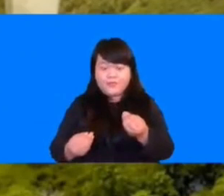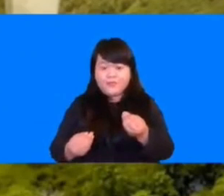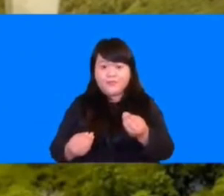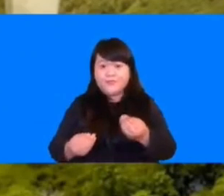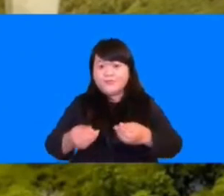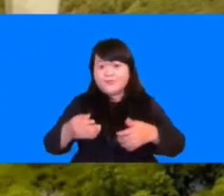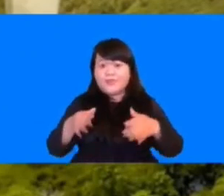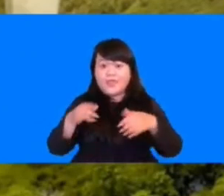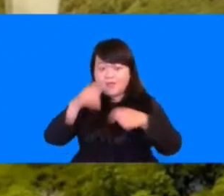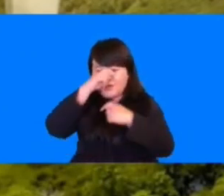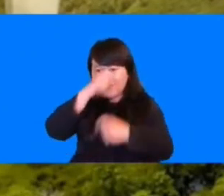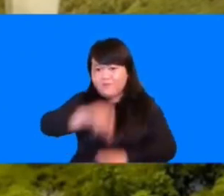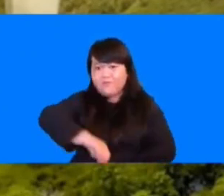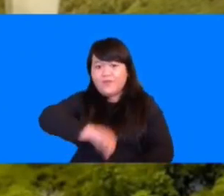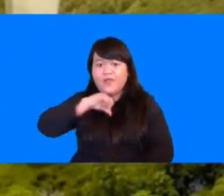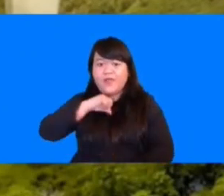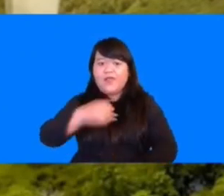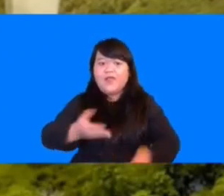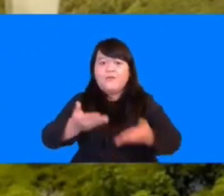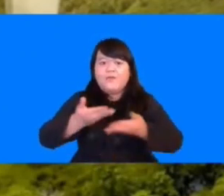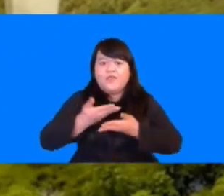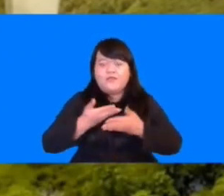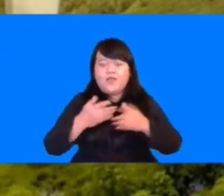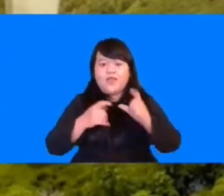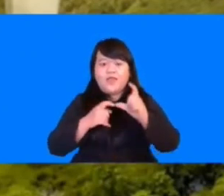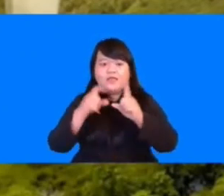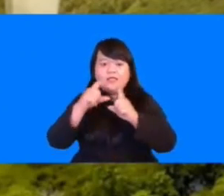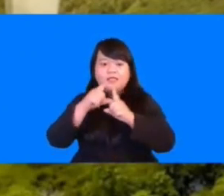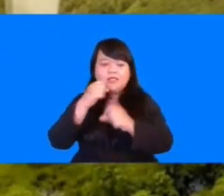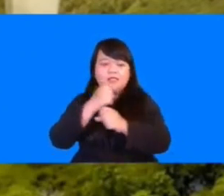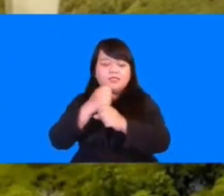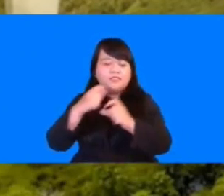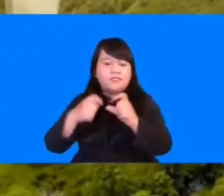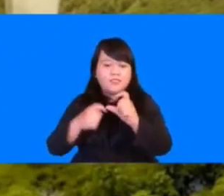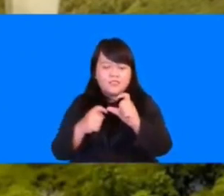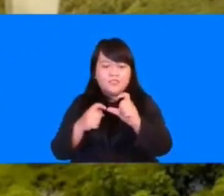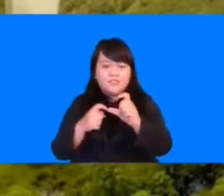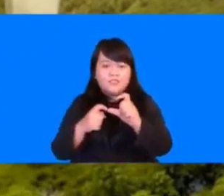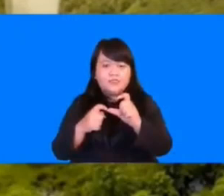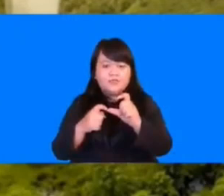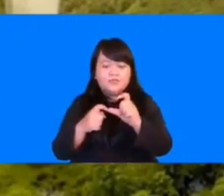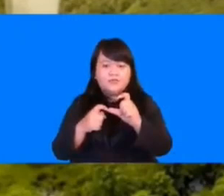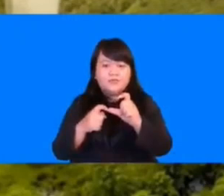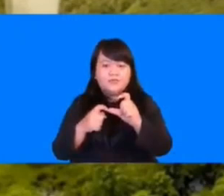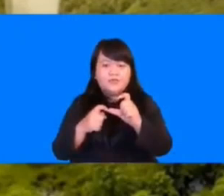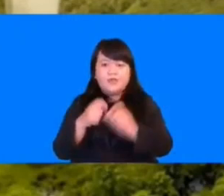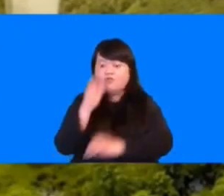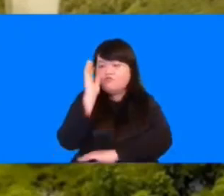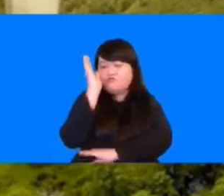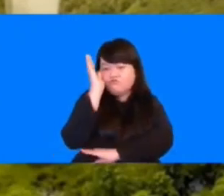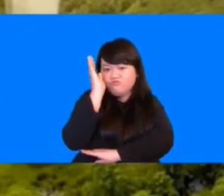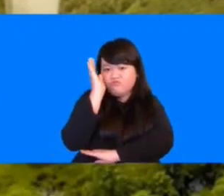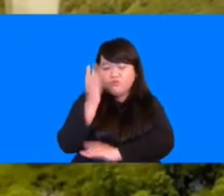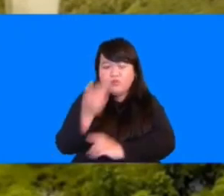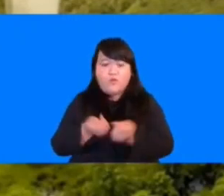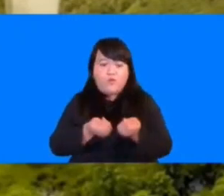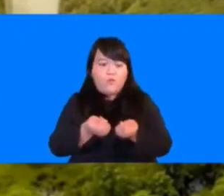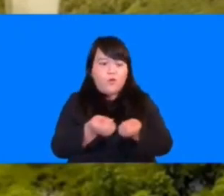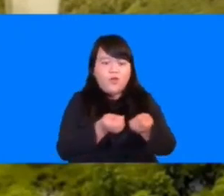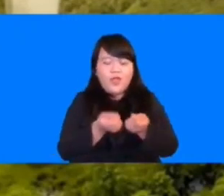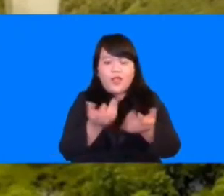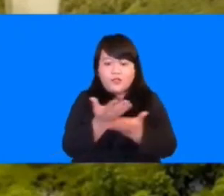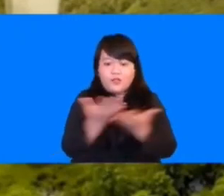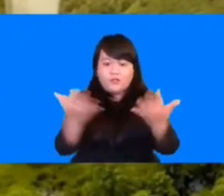Yang kami banggakan, para penerima SDGs Action Award, para pembicara, moderator,